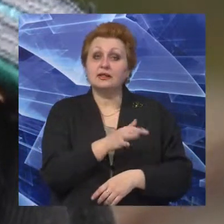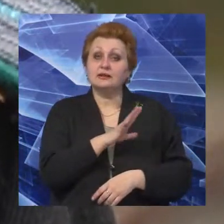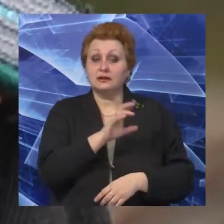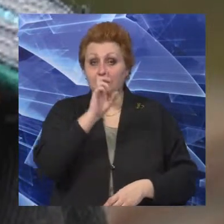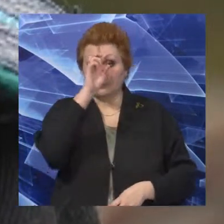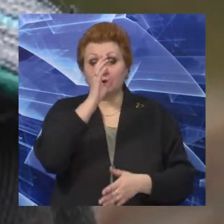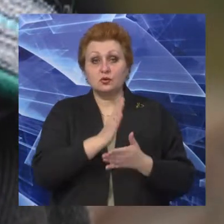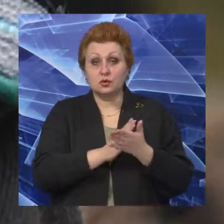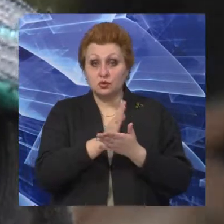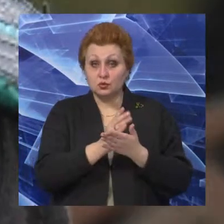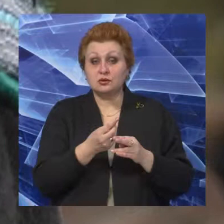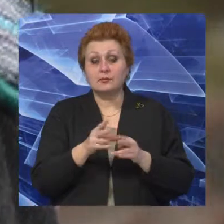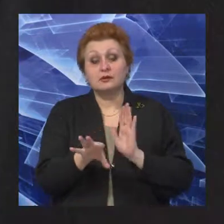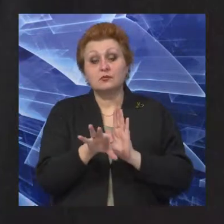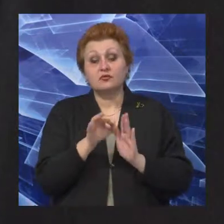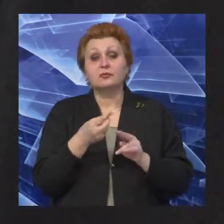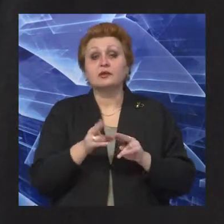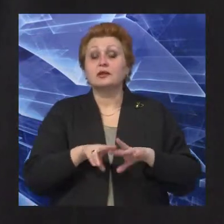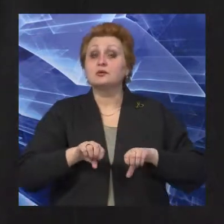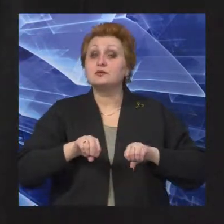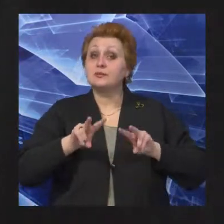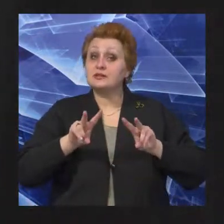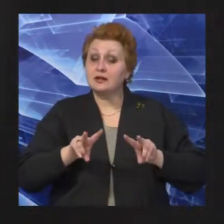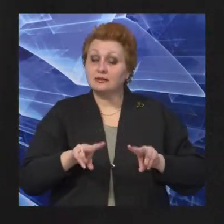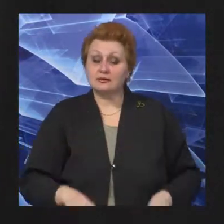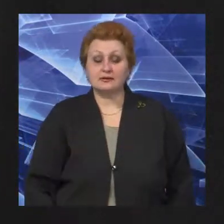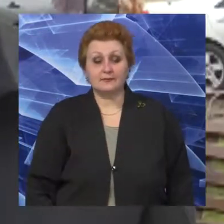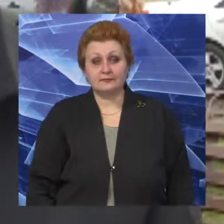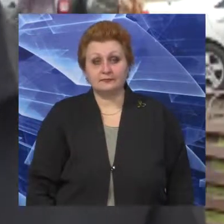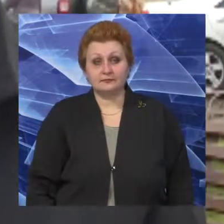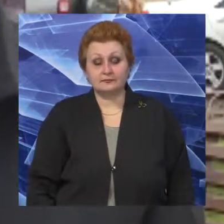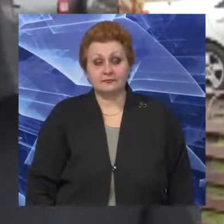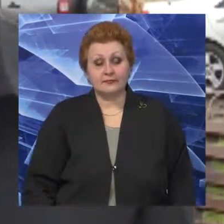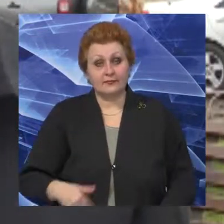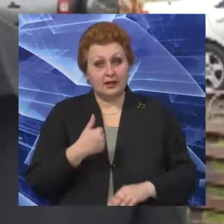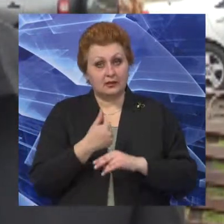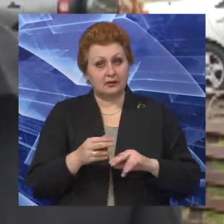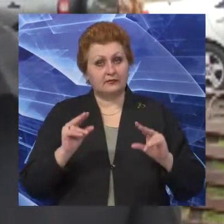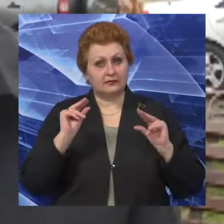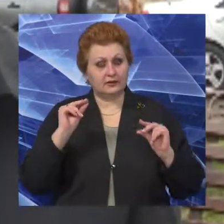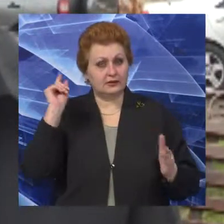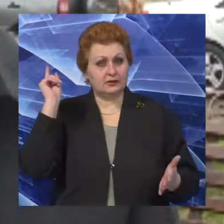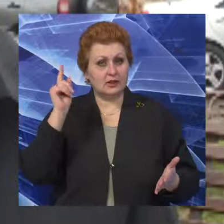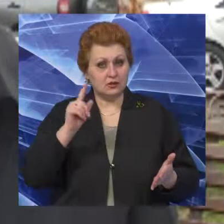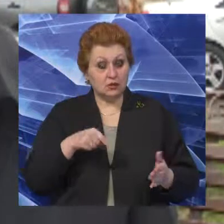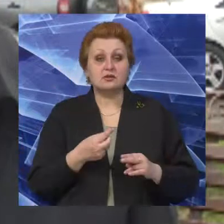хотела быть госслужащим, и поэтому вот выбрала именно эту службу. Я думаю, главное – честь и